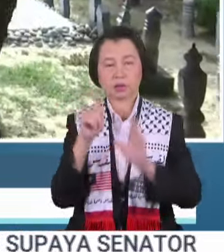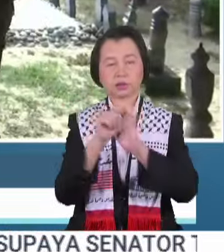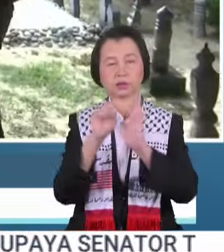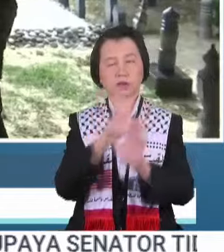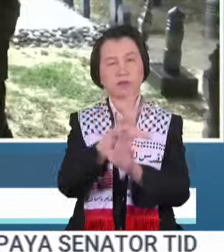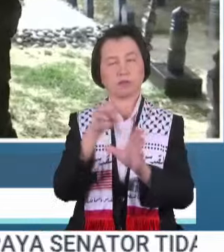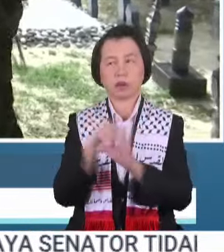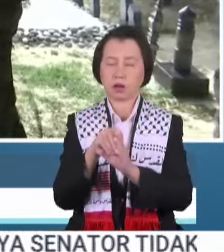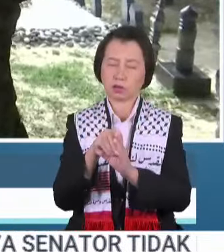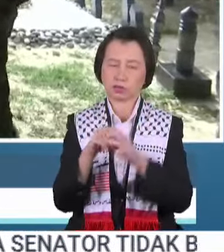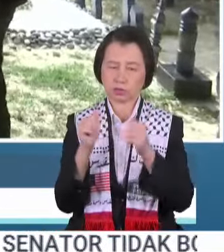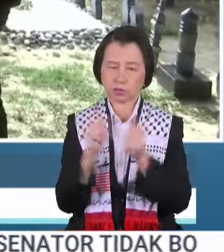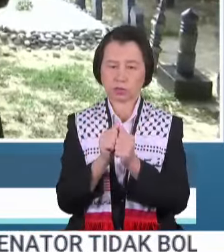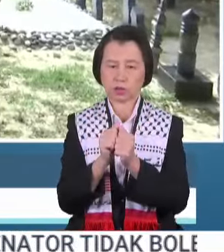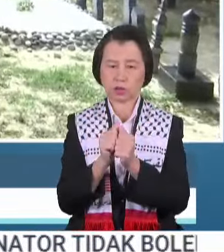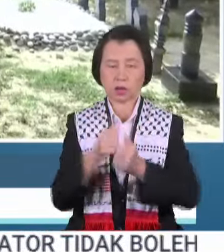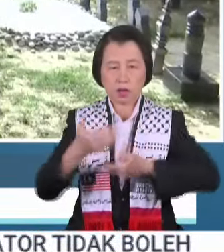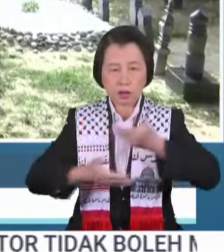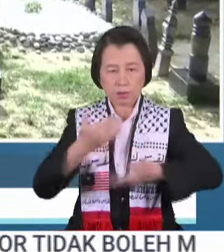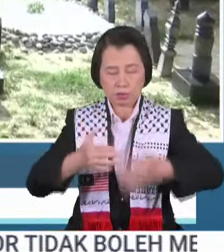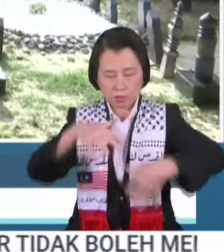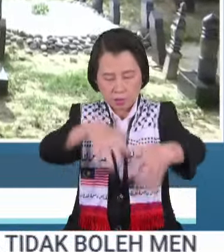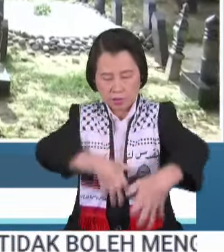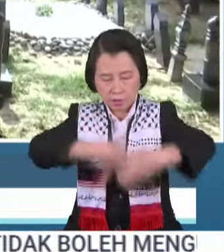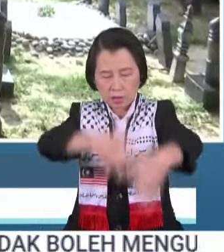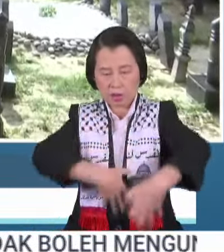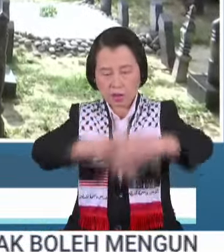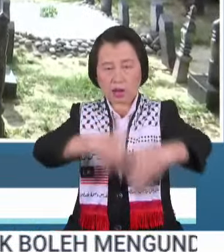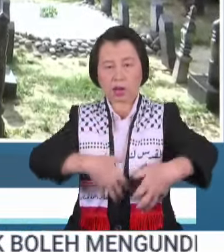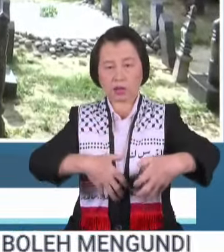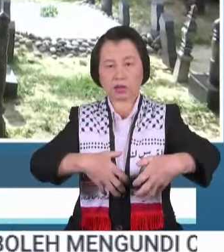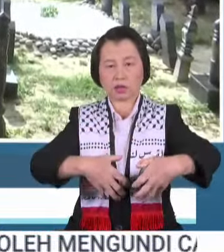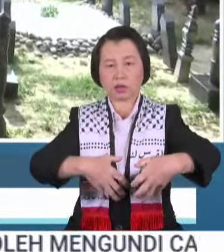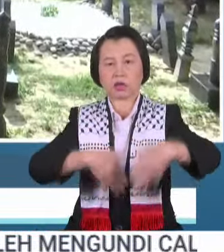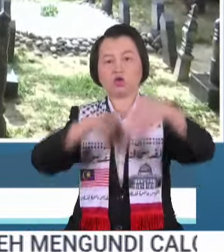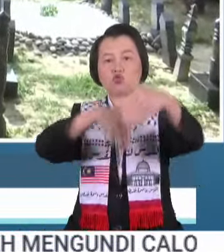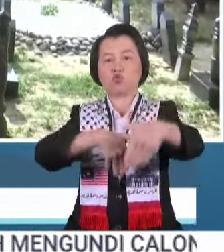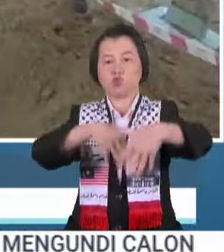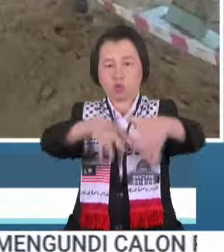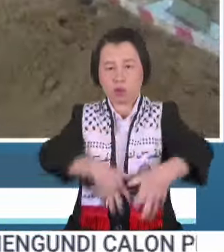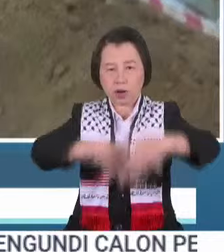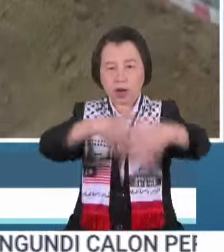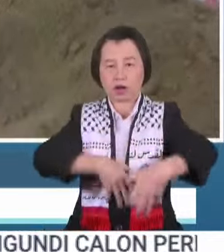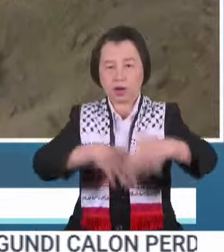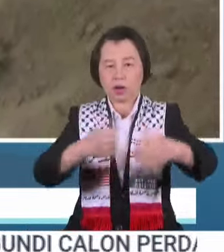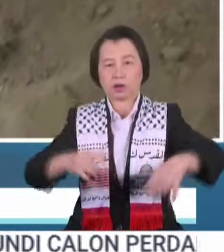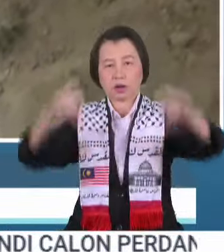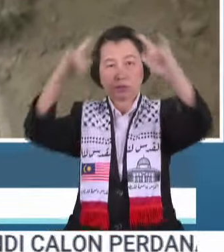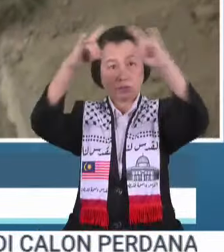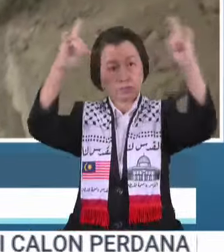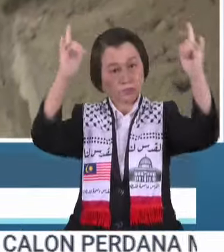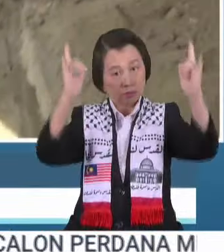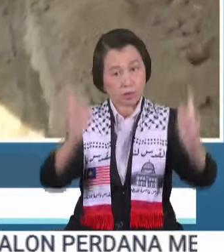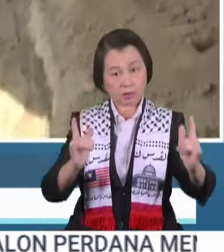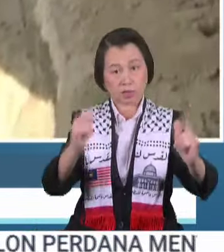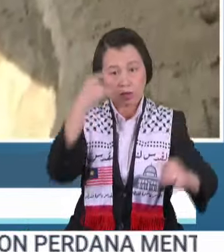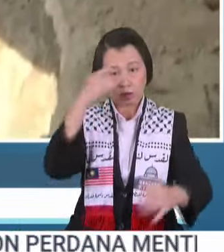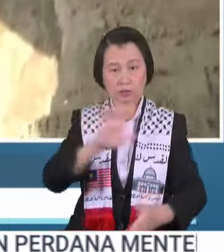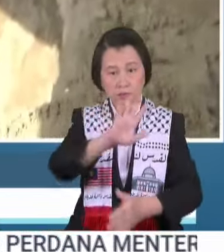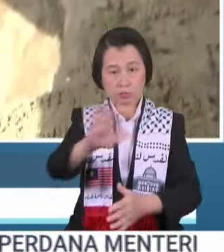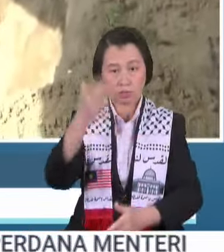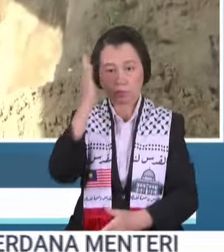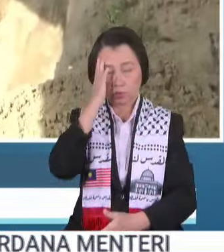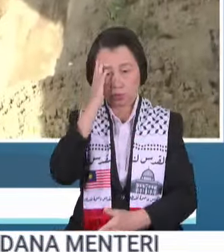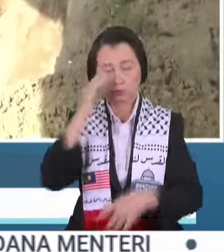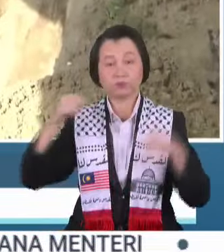termasuk dengan proses menggali kubur dan juga memasang khemah. Dan untuk makluman,